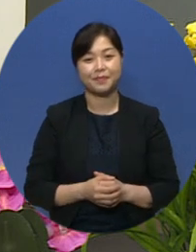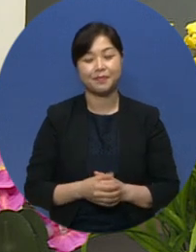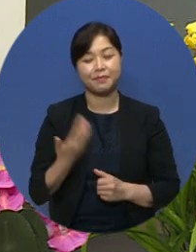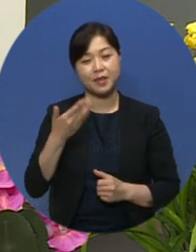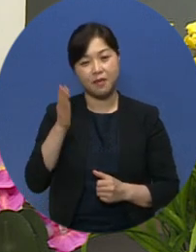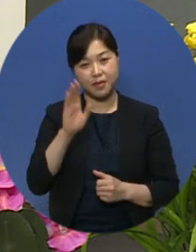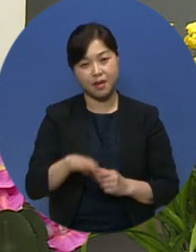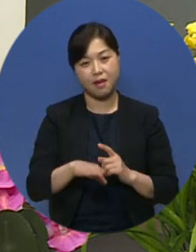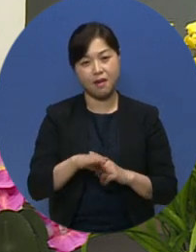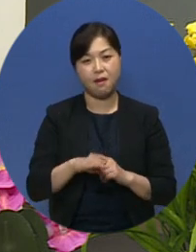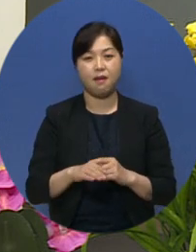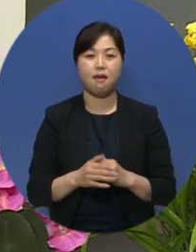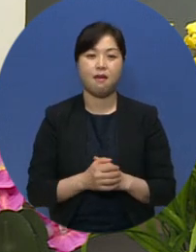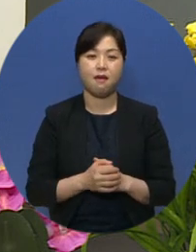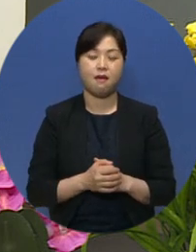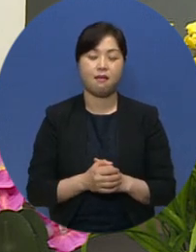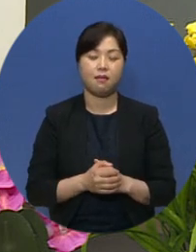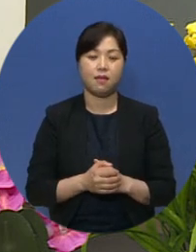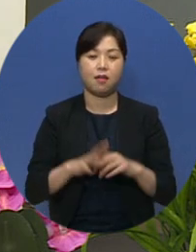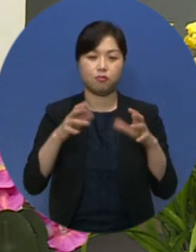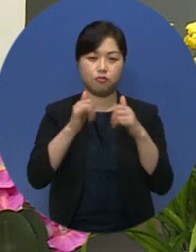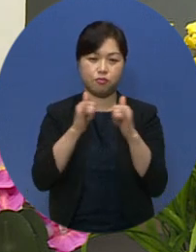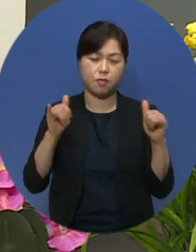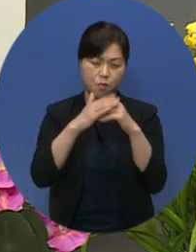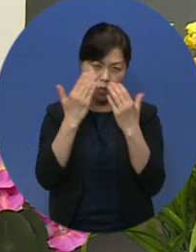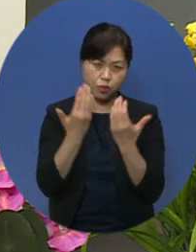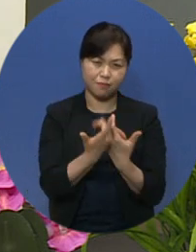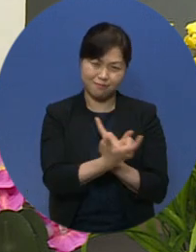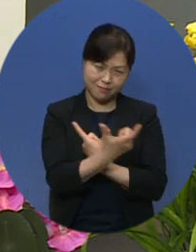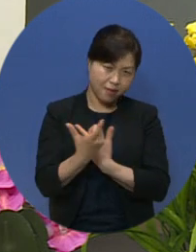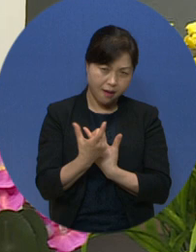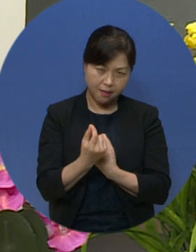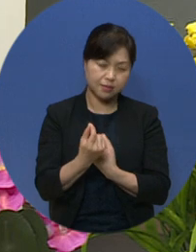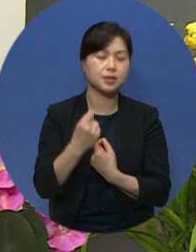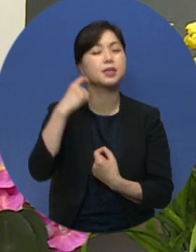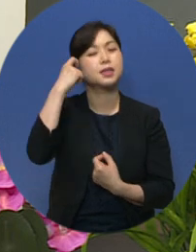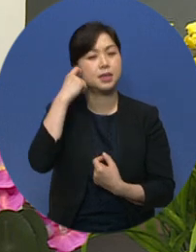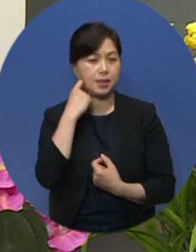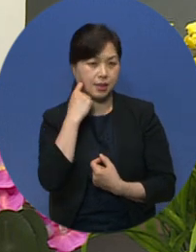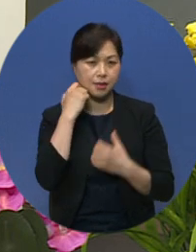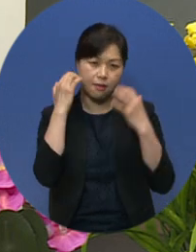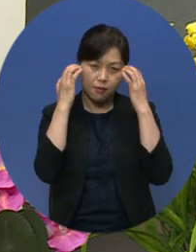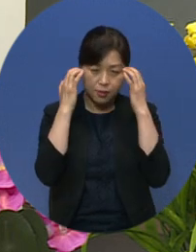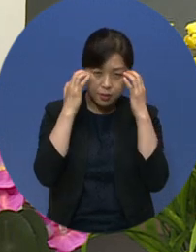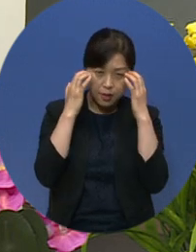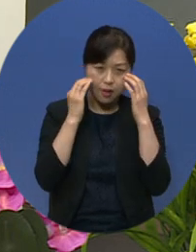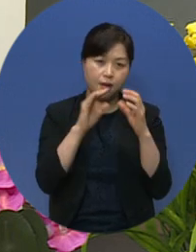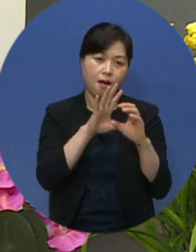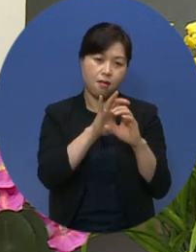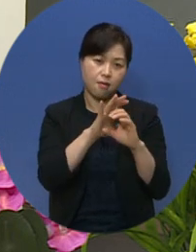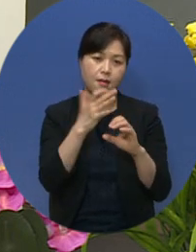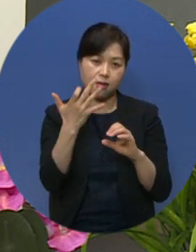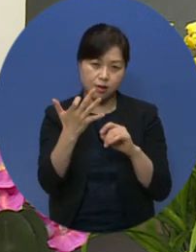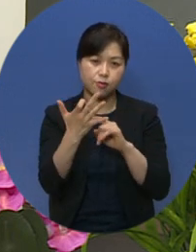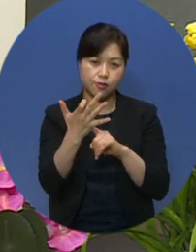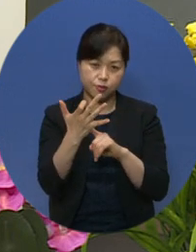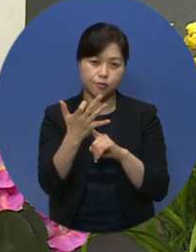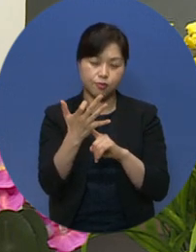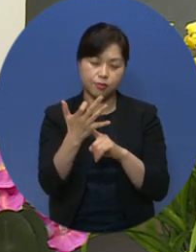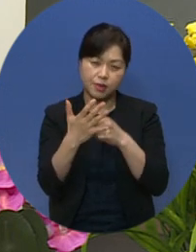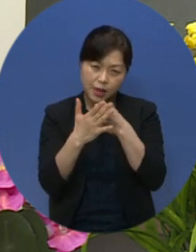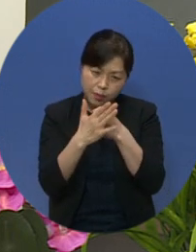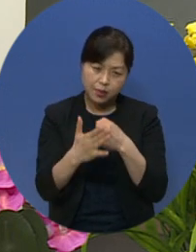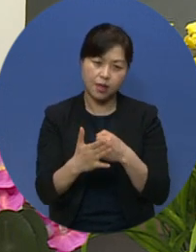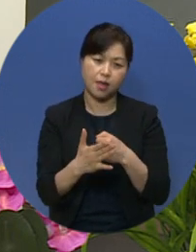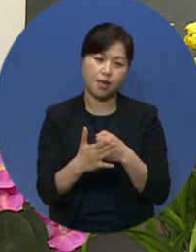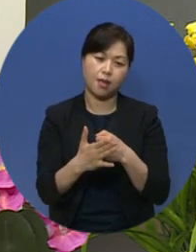모든 국민이 같이 에 공감하고 느끼고 고통스러운 코로나 1구 사태에 대응하고